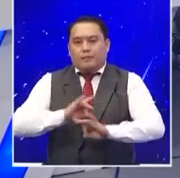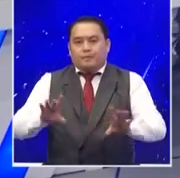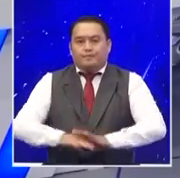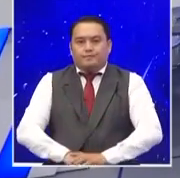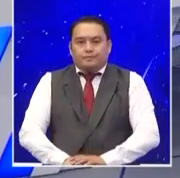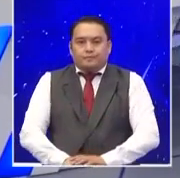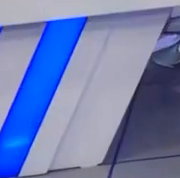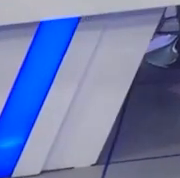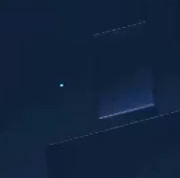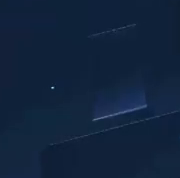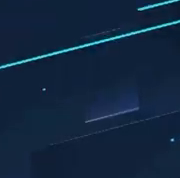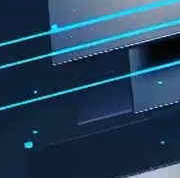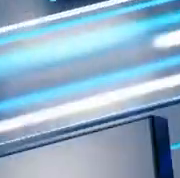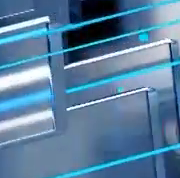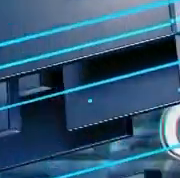главном.